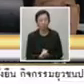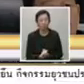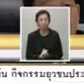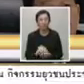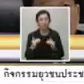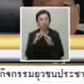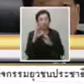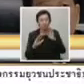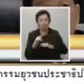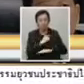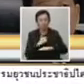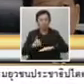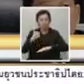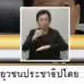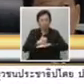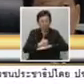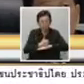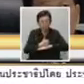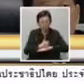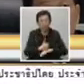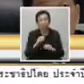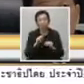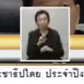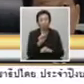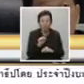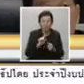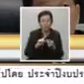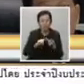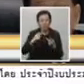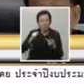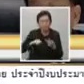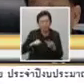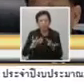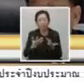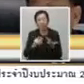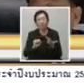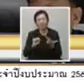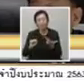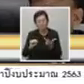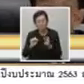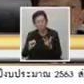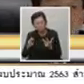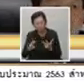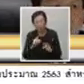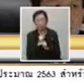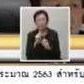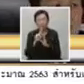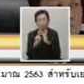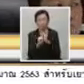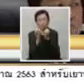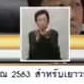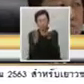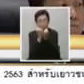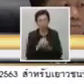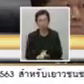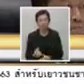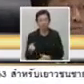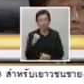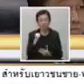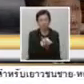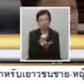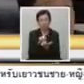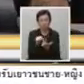นาจนั้นทางรัฐสภาคณะรัฐมนตรีและศาลตามบทบัญญัติแห่งรัฐธรรมนูญนะครับอำนาจอธิปไตยทั้ง